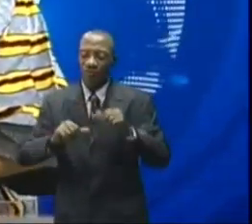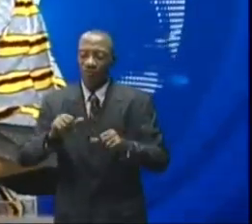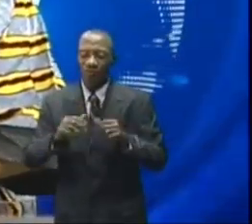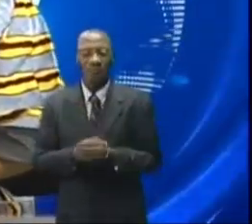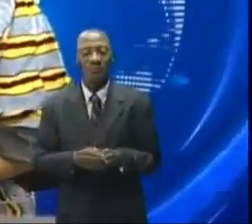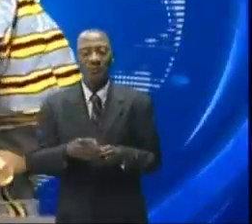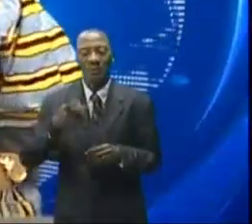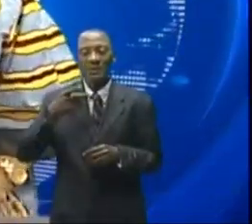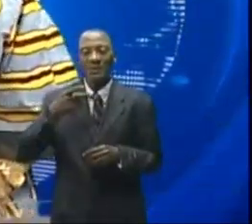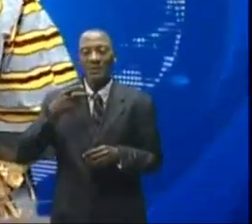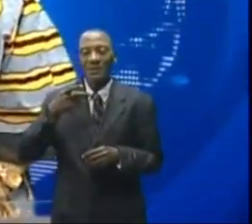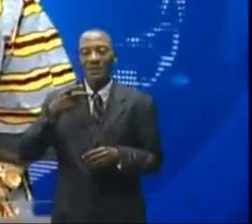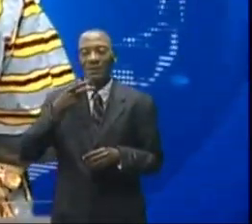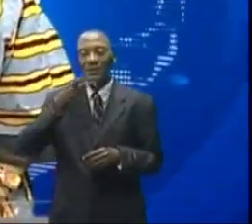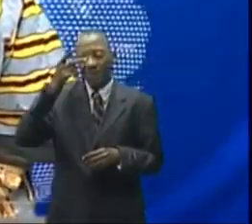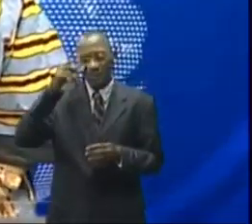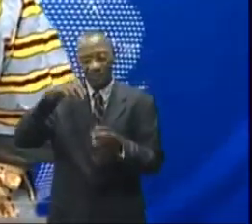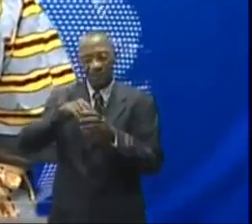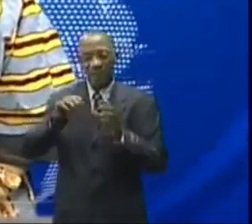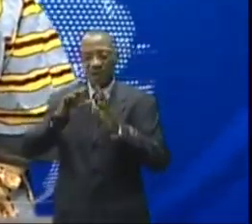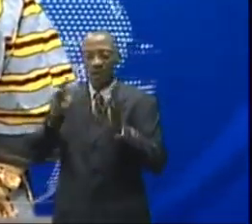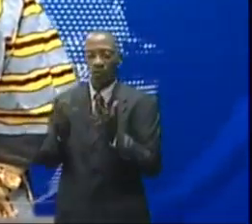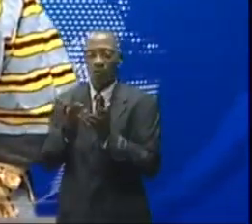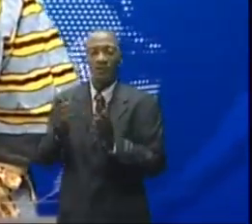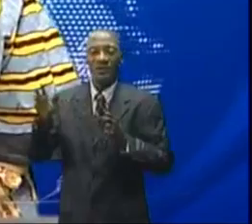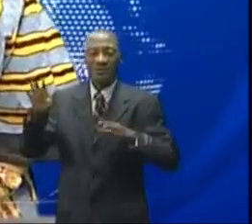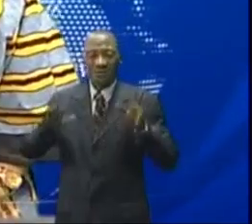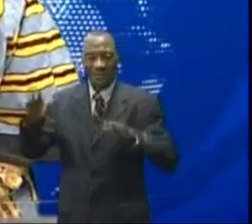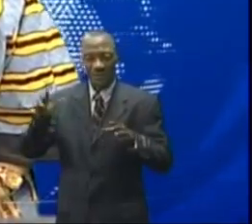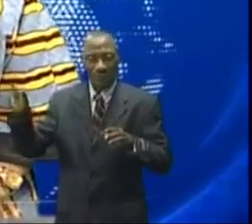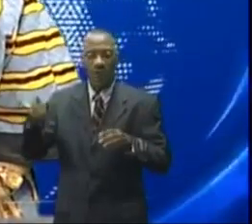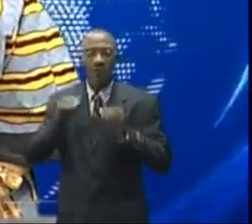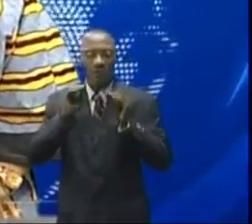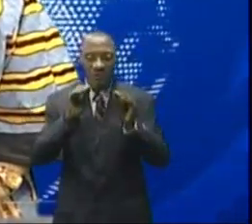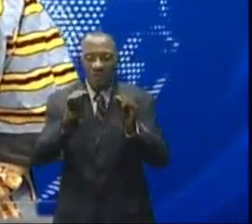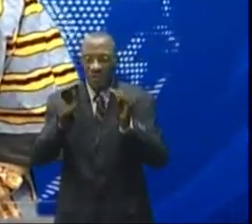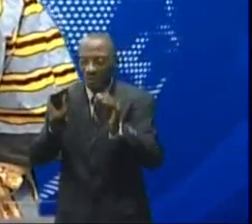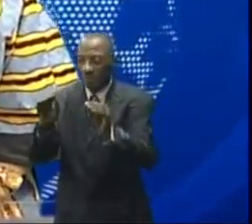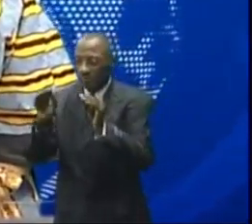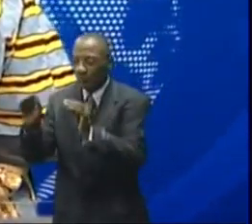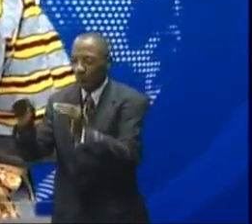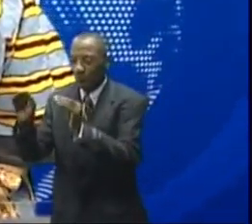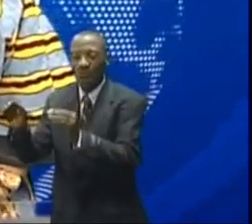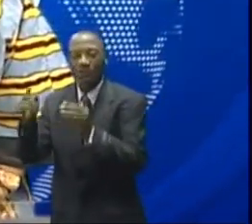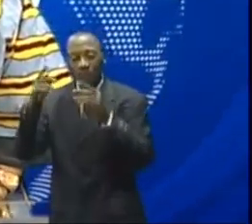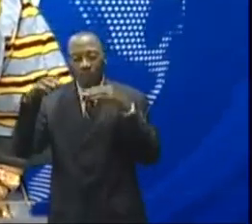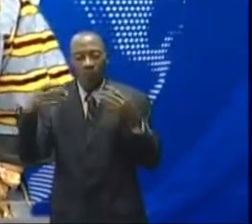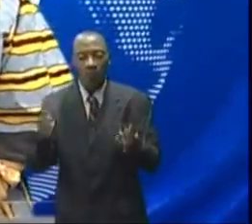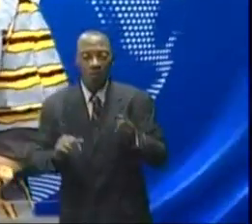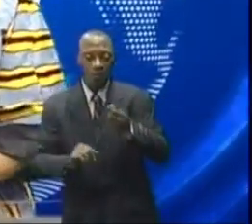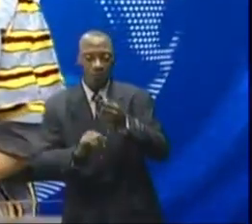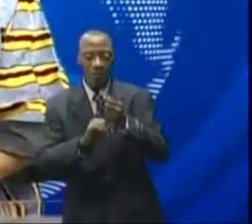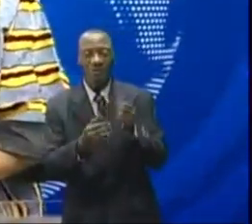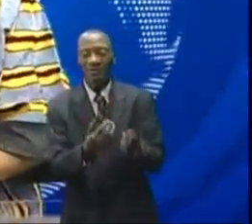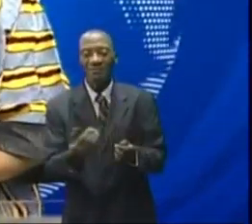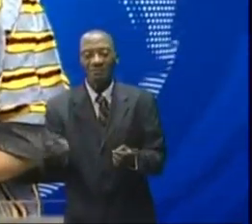étaient sensibilisés sur l'importance de ces recettes à forte valeur nutritive. Dada Chabani.